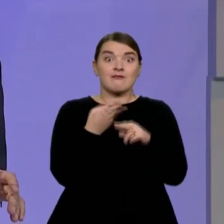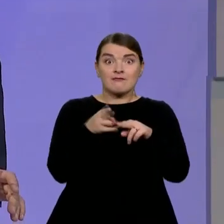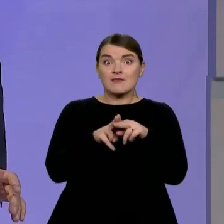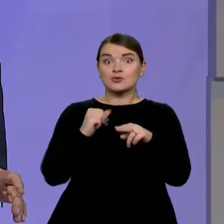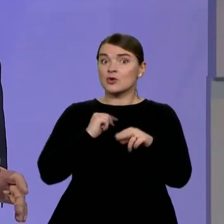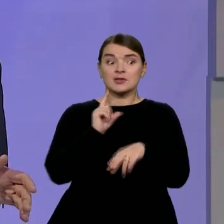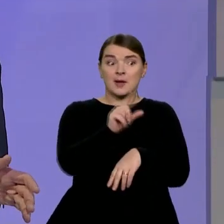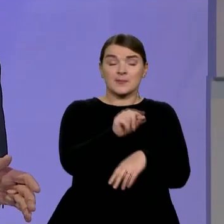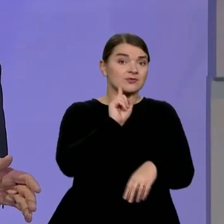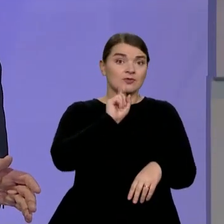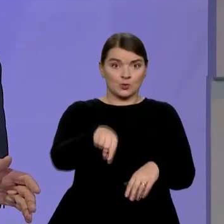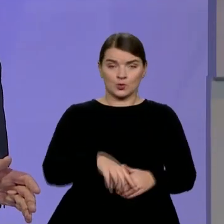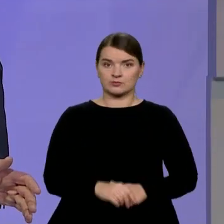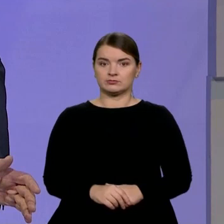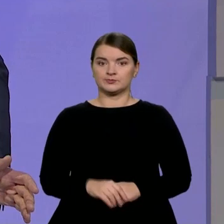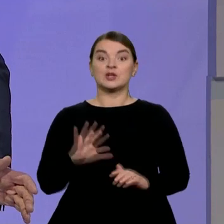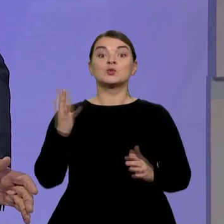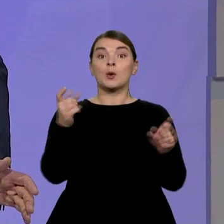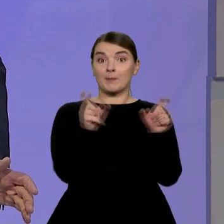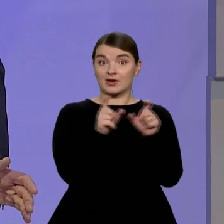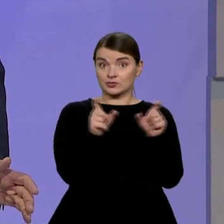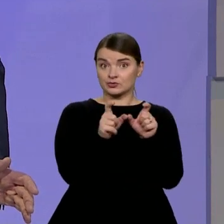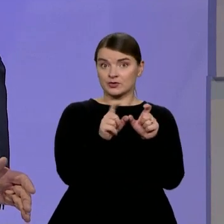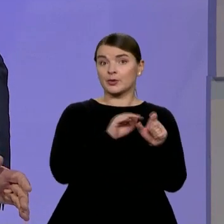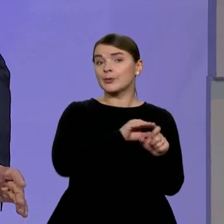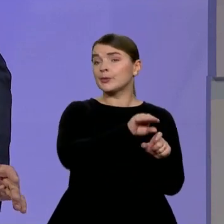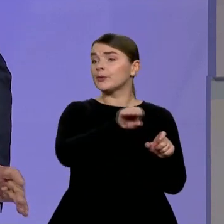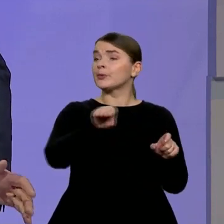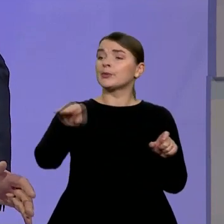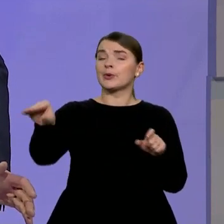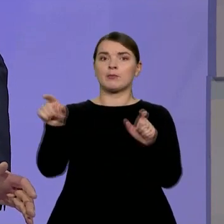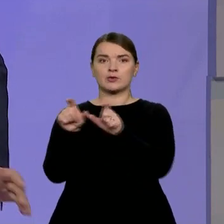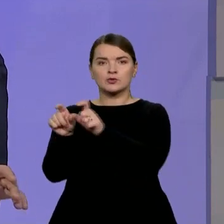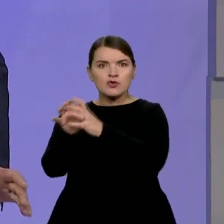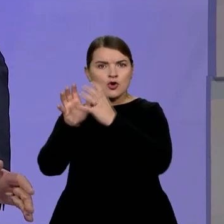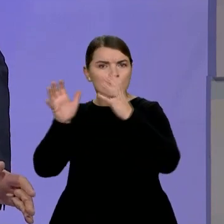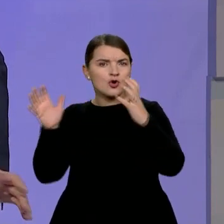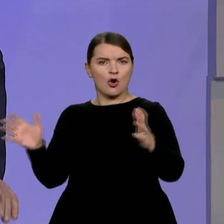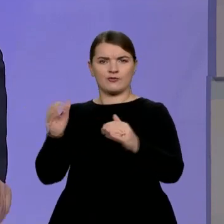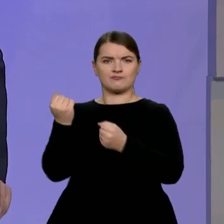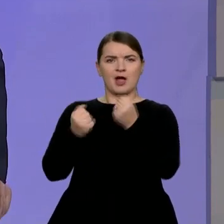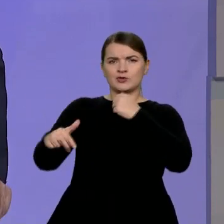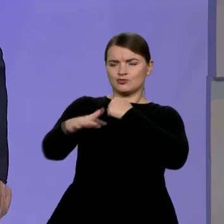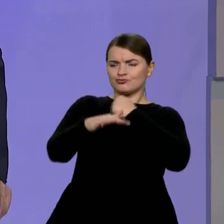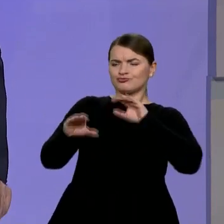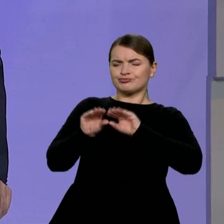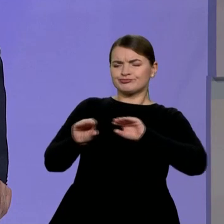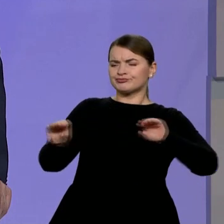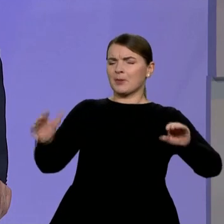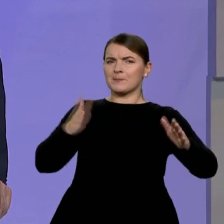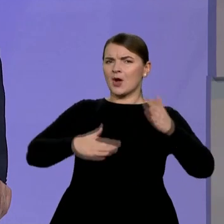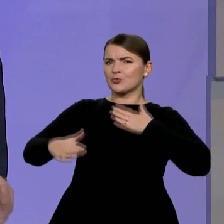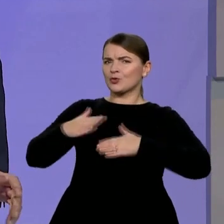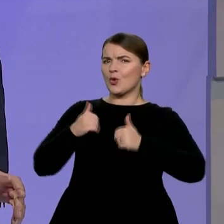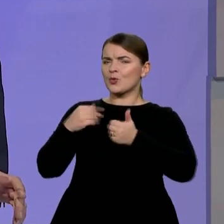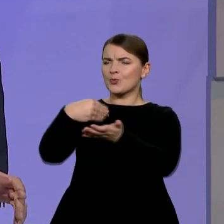nes jeigu atvažiuoti į parduotuvę, tai visi važiuoja į prekybos centrus, ten gerai pasistatyti patogų automobilį ir patogų eiti